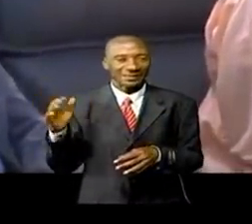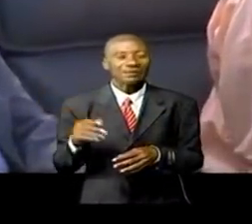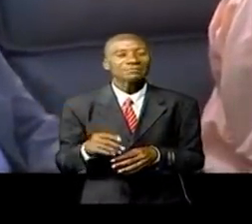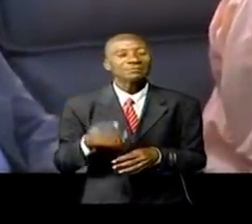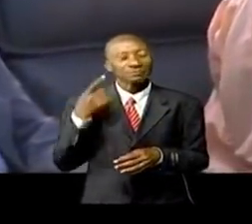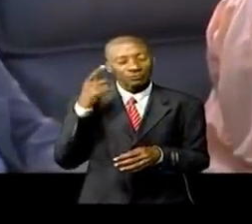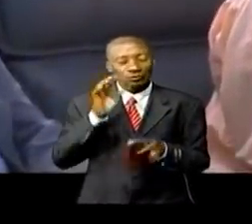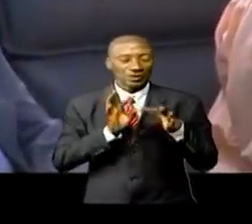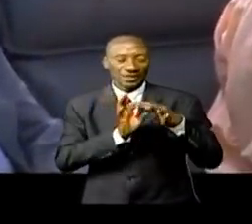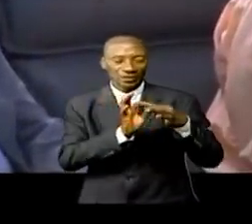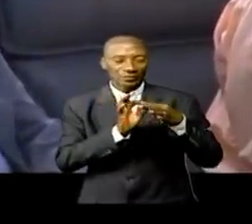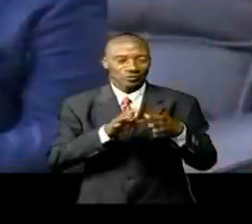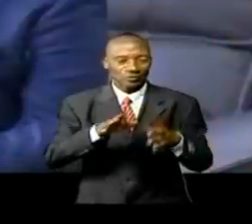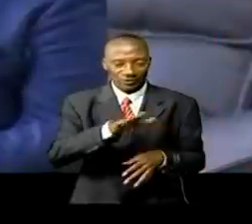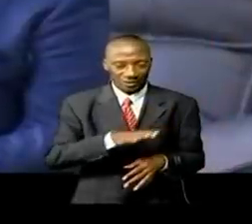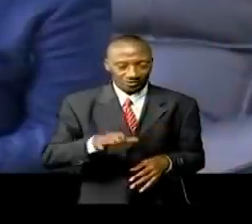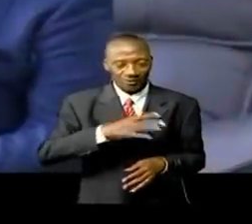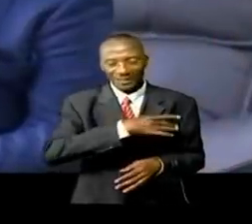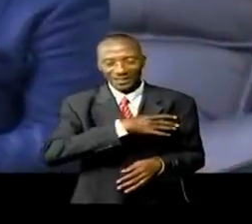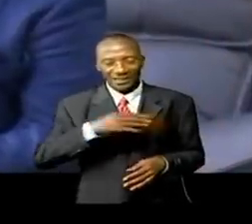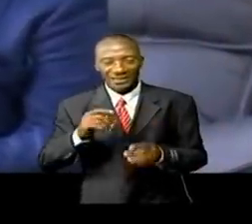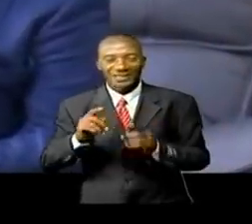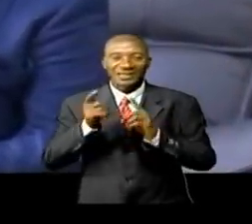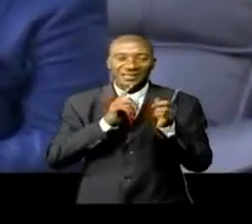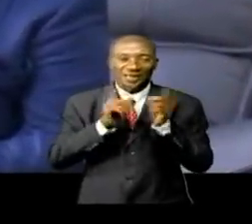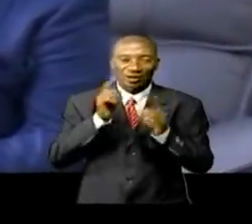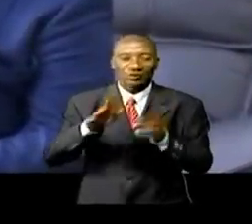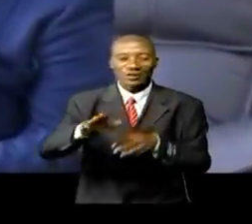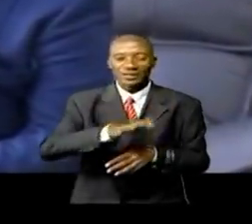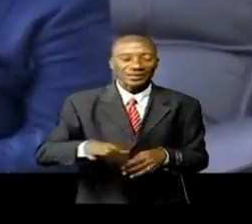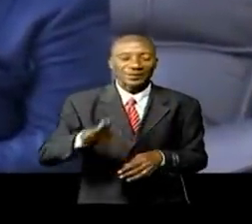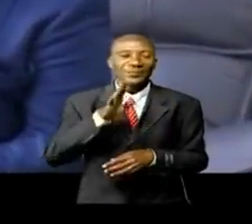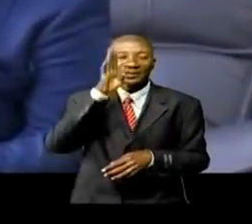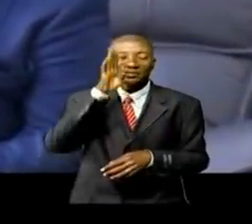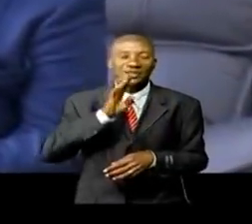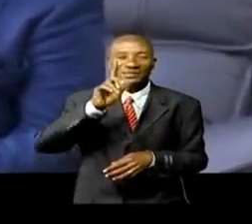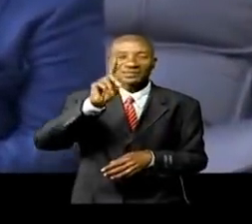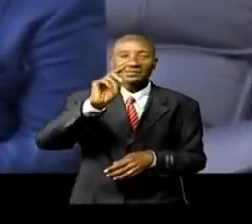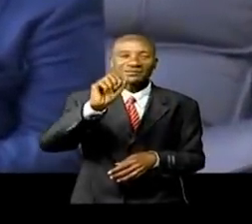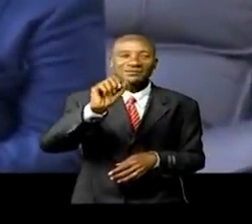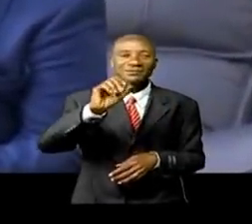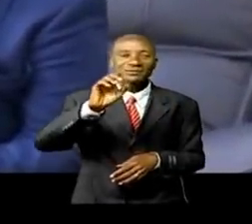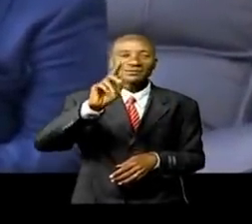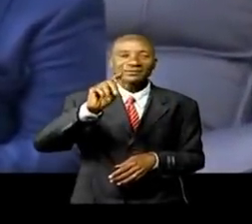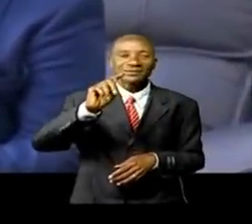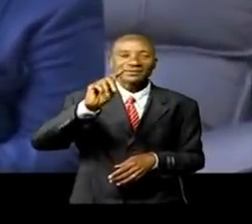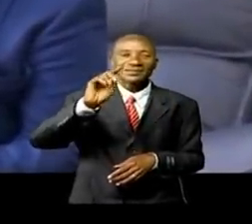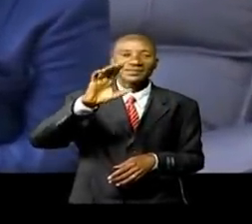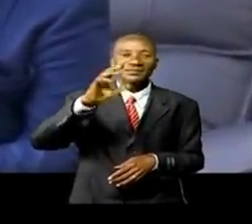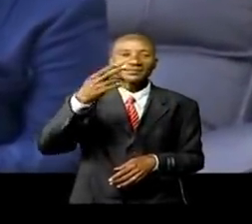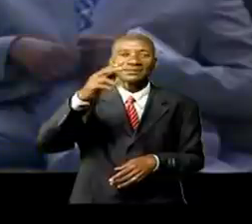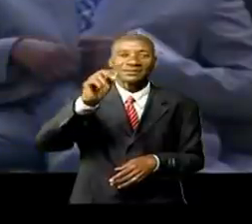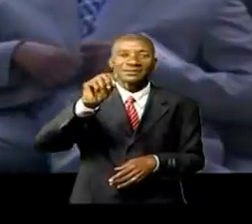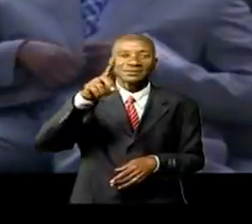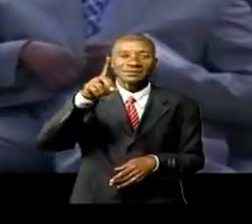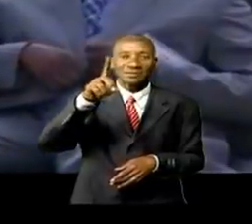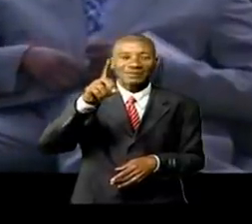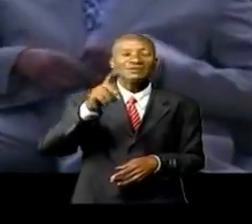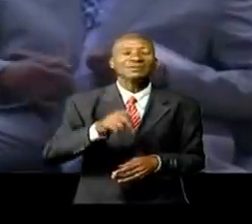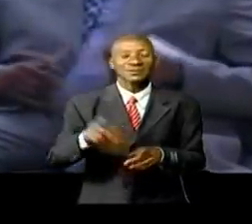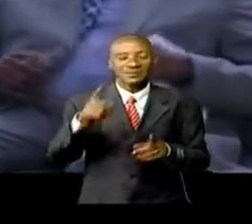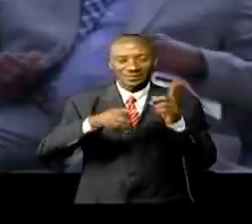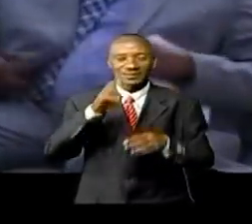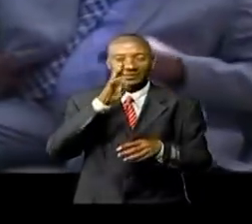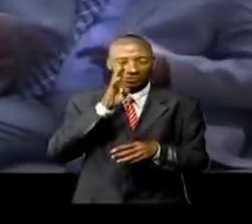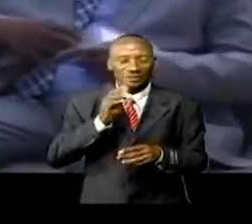réconciliation nationale et du dialogue, a pour ce faire franchi la porte du président du Sénat, Modeste Bahati Lukwebo, qui a